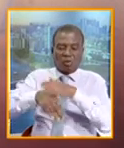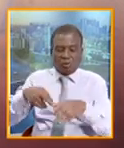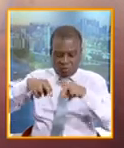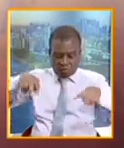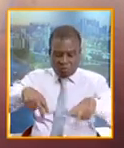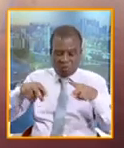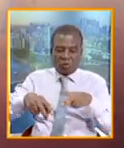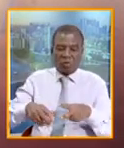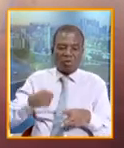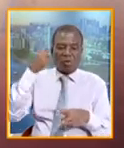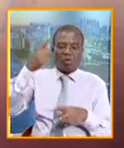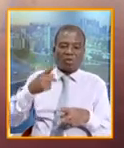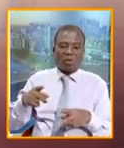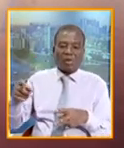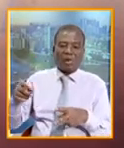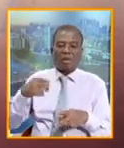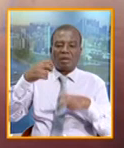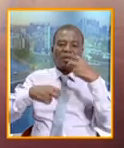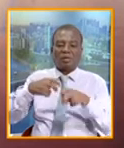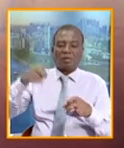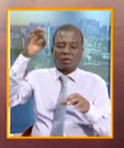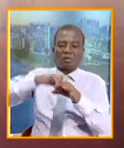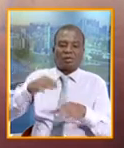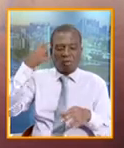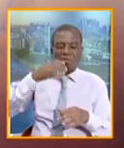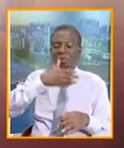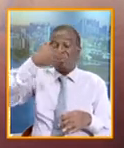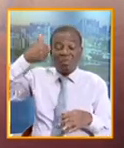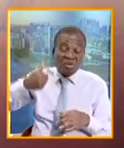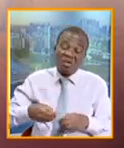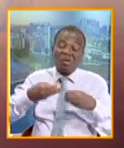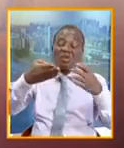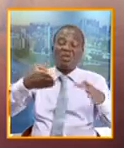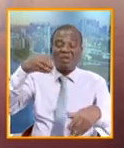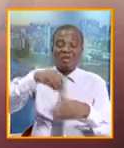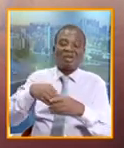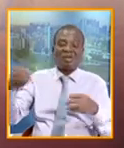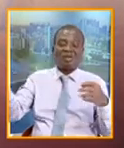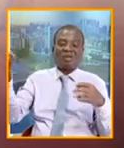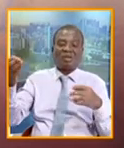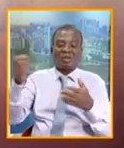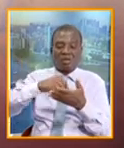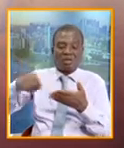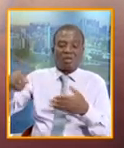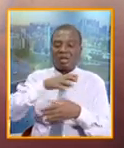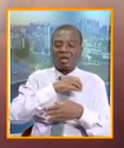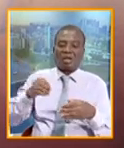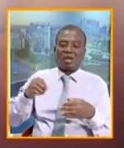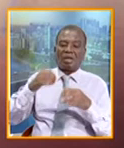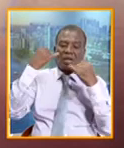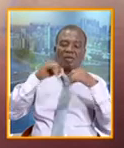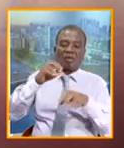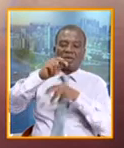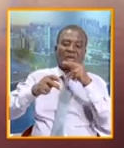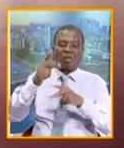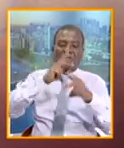recherches, comprendre, s'imprégner de la question électorale pour mieux la relayer justement dans leurs articles et surtout informer la